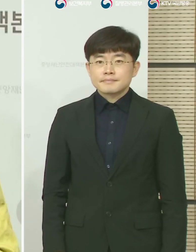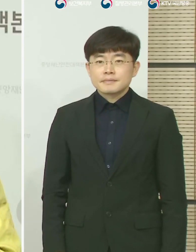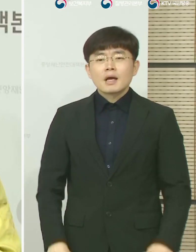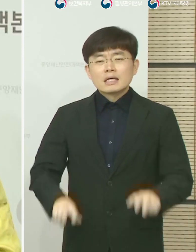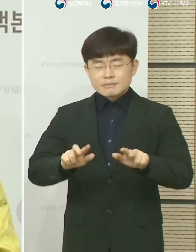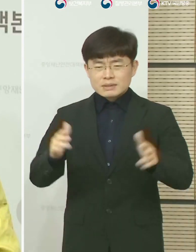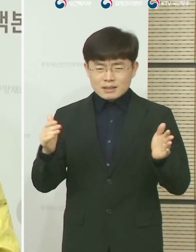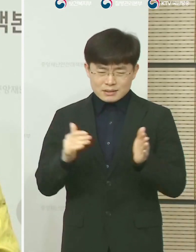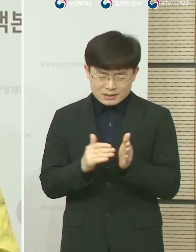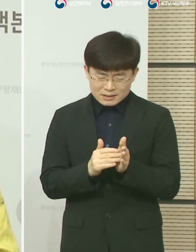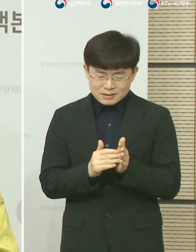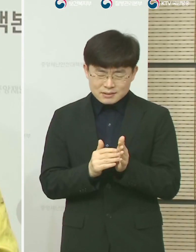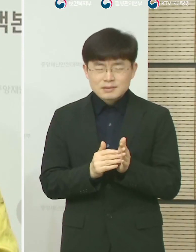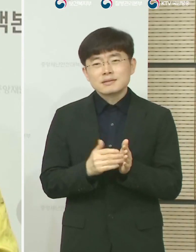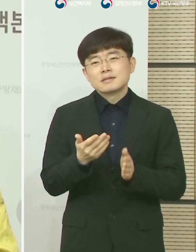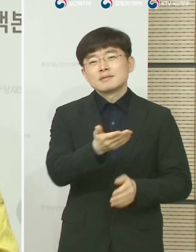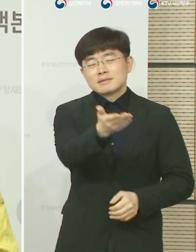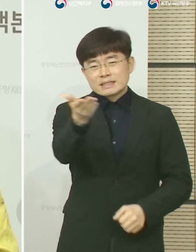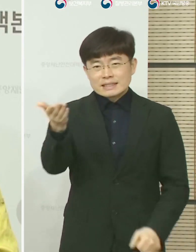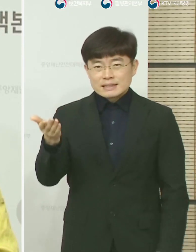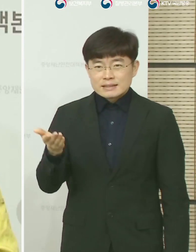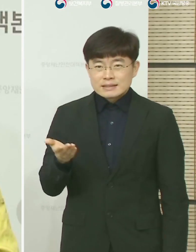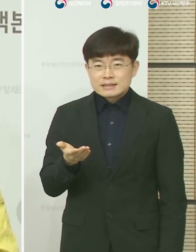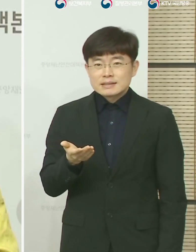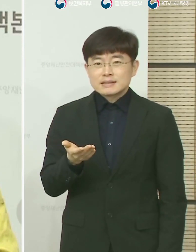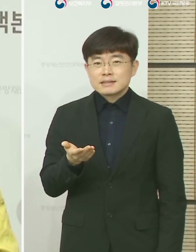지금까지 국민들께서